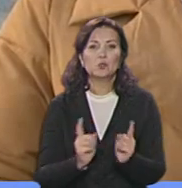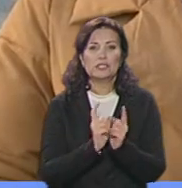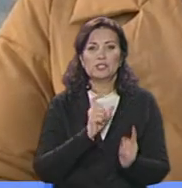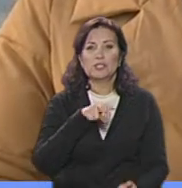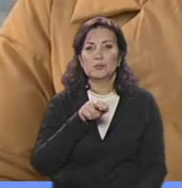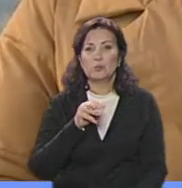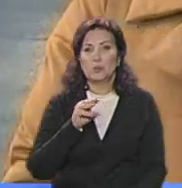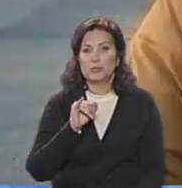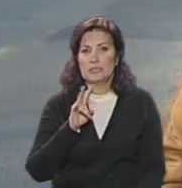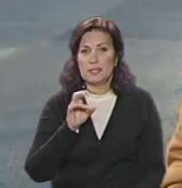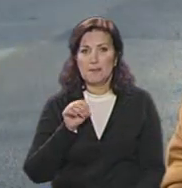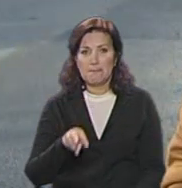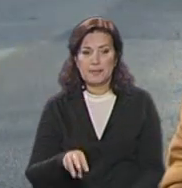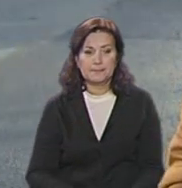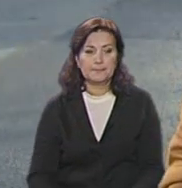Путіним?